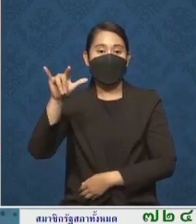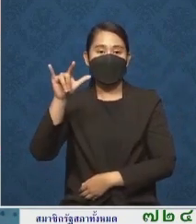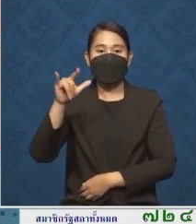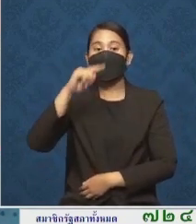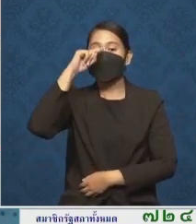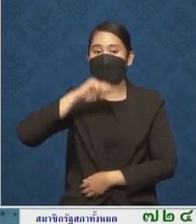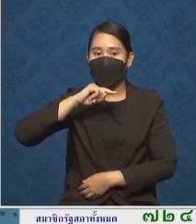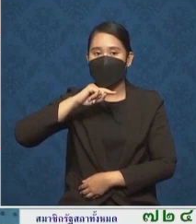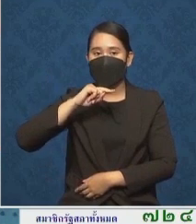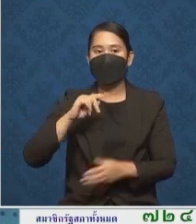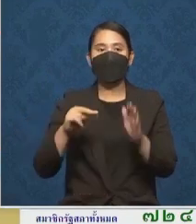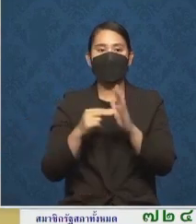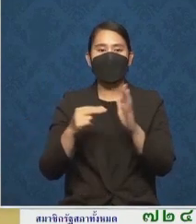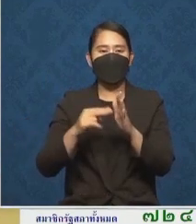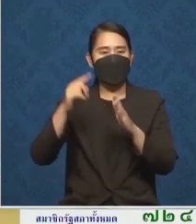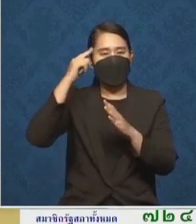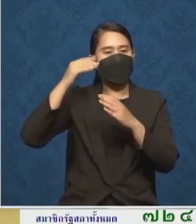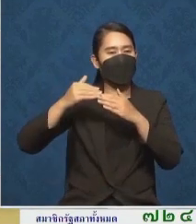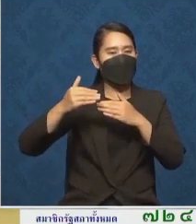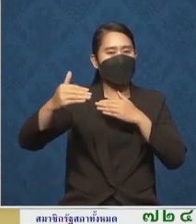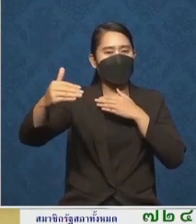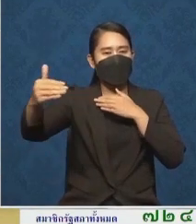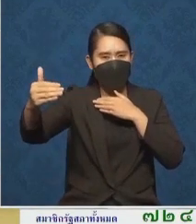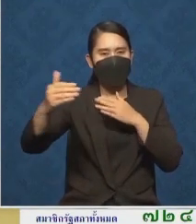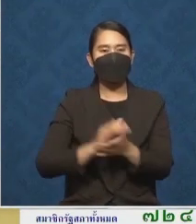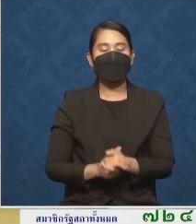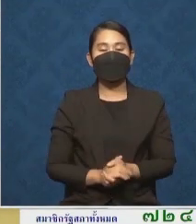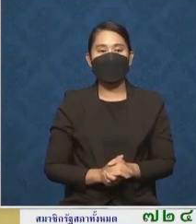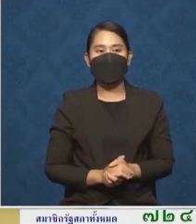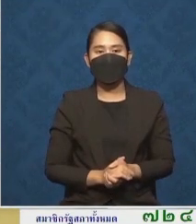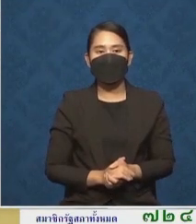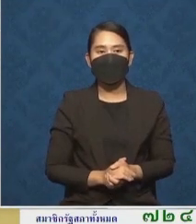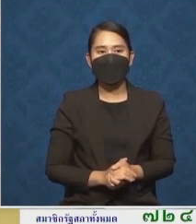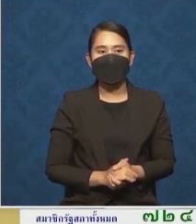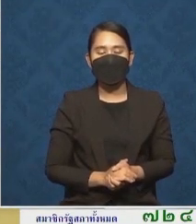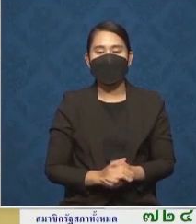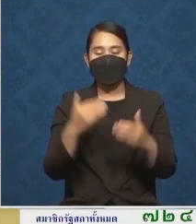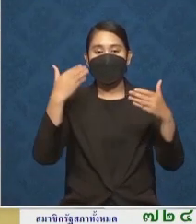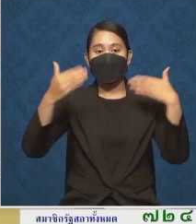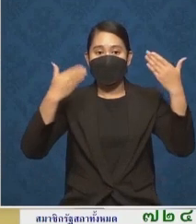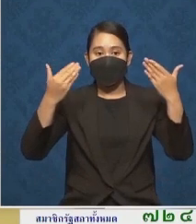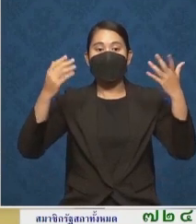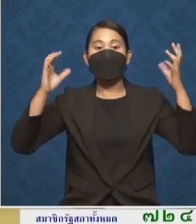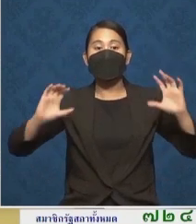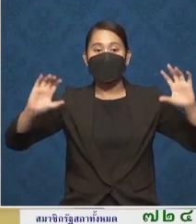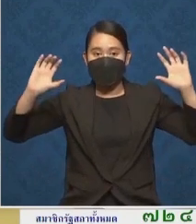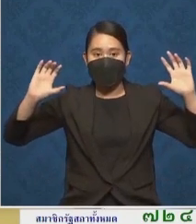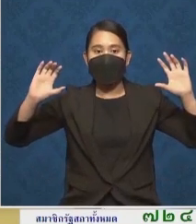มีวศัยทฐทที่ยาวกร่มากผมอยากจะเรีนพี่น้ บισvens Basicกิจกรรมที่ทางรัฐบาได้เสนอ